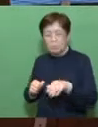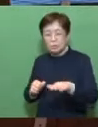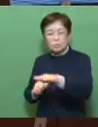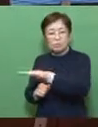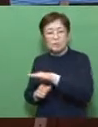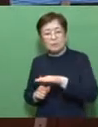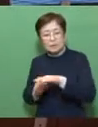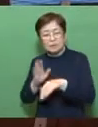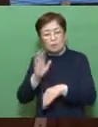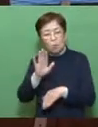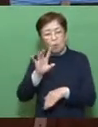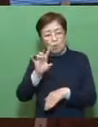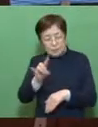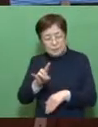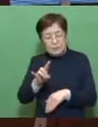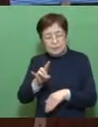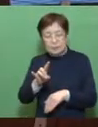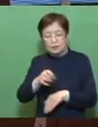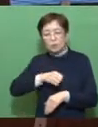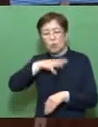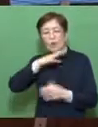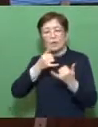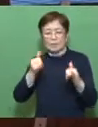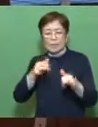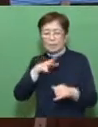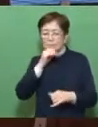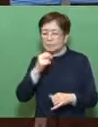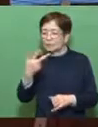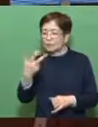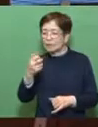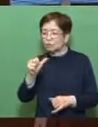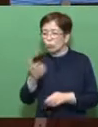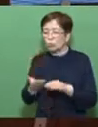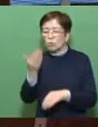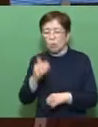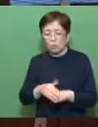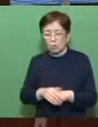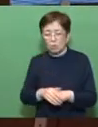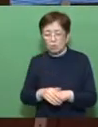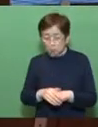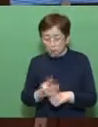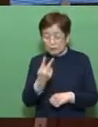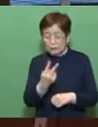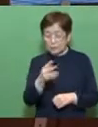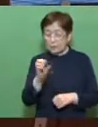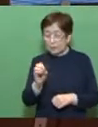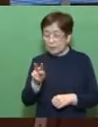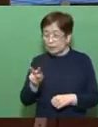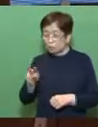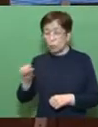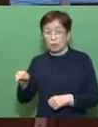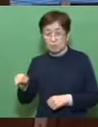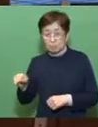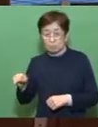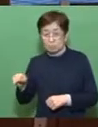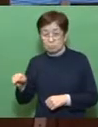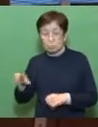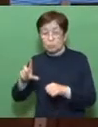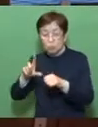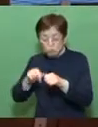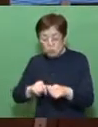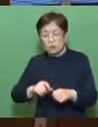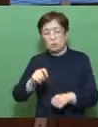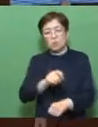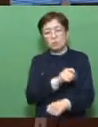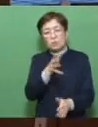後期高齢者75歳を超えるのが2025年なんですでその時に特別用語同人ホームのような